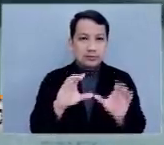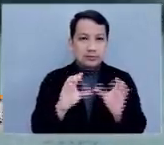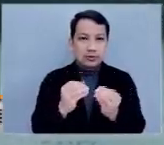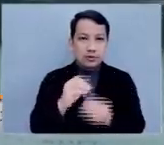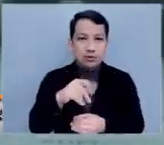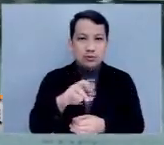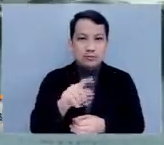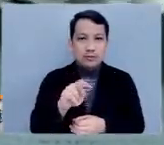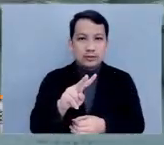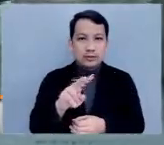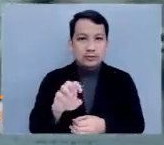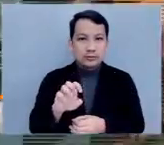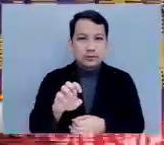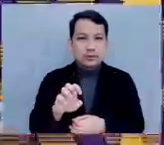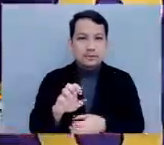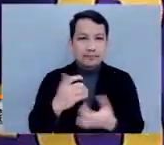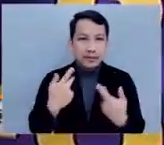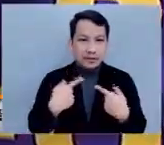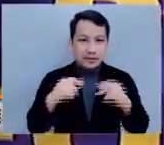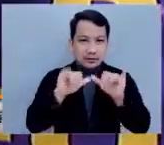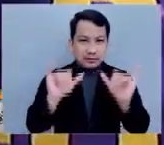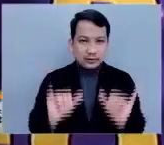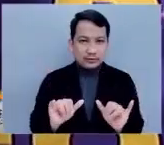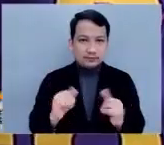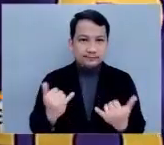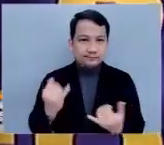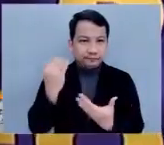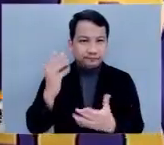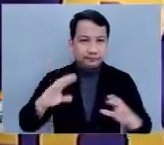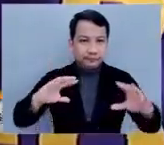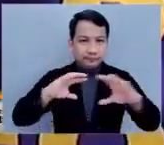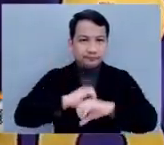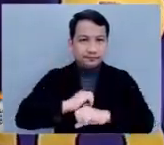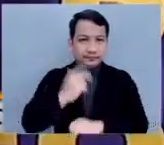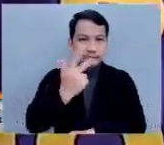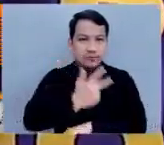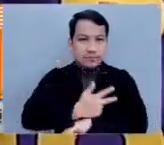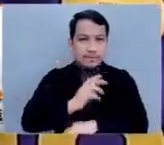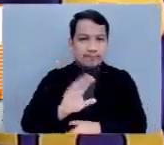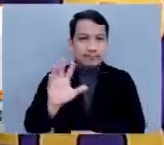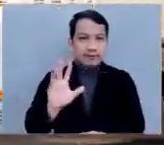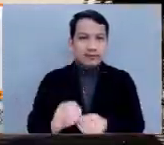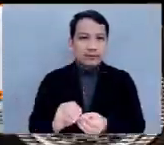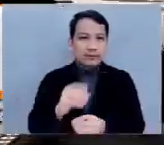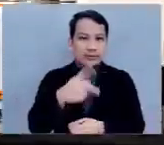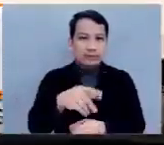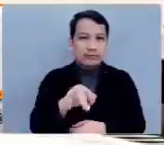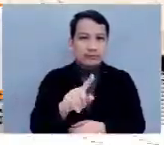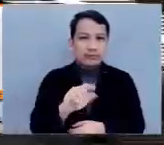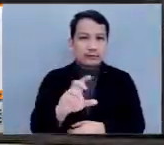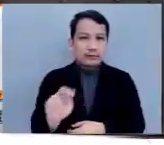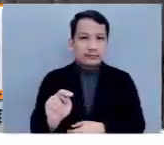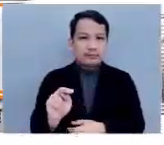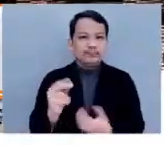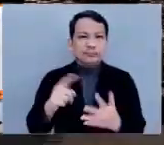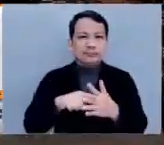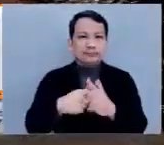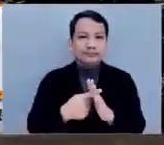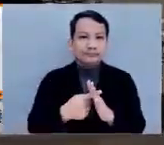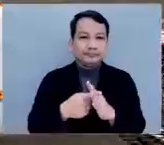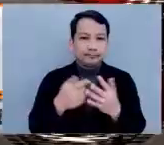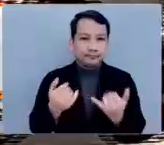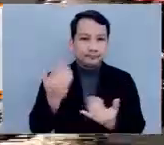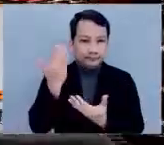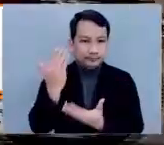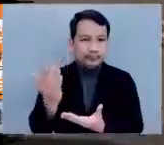mga biyahe ng mga pampublikong sasakyan. Kung ngayong araw matatapos ang 3 araw na tigil pasada ng Piston, ngayon pa lang magsisimula ang transport